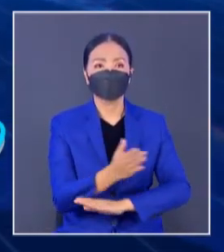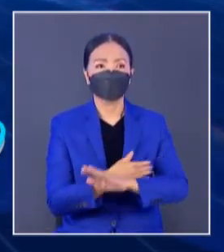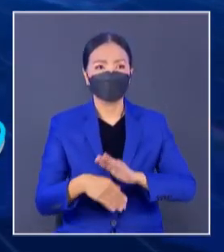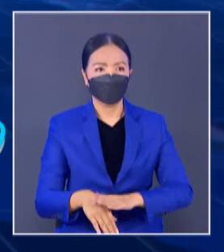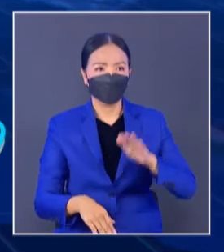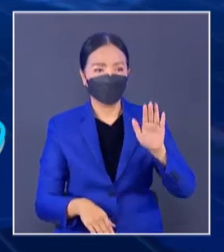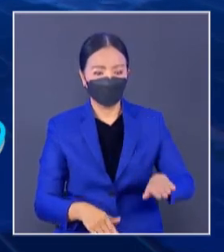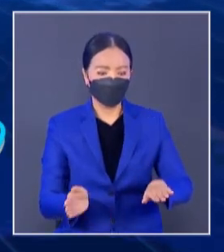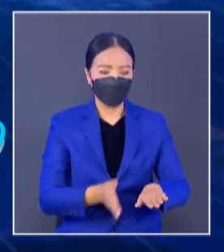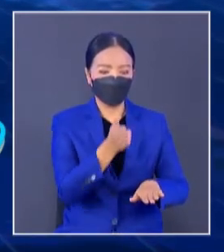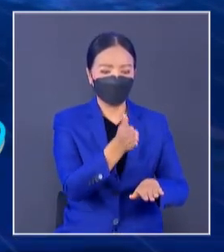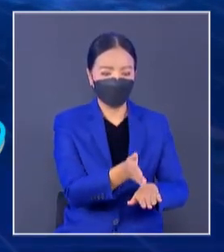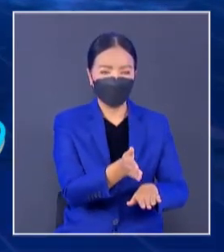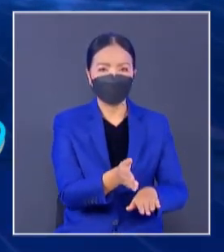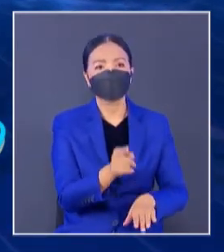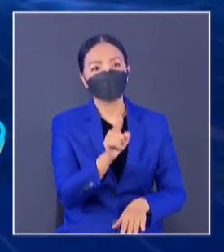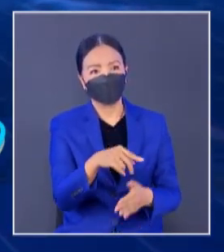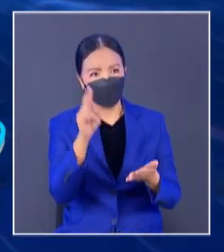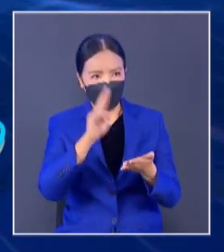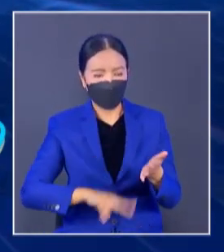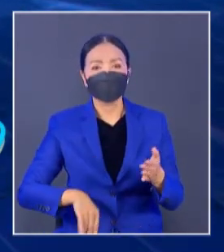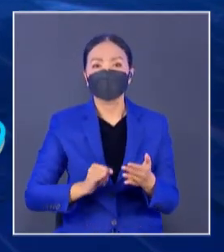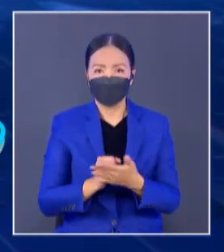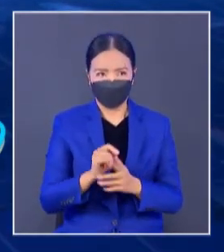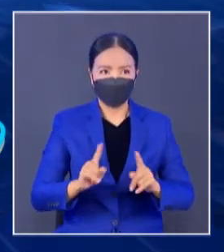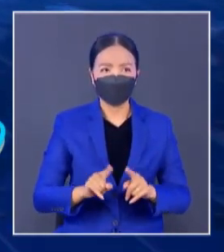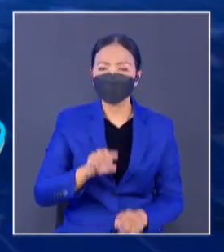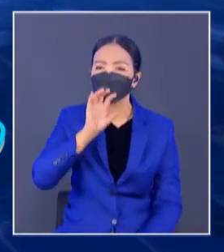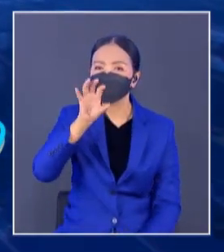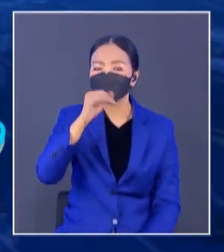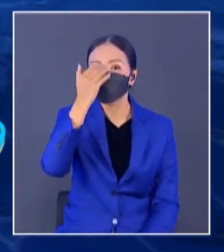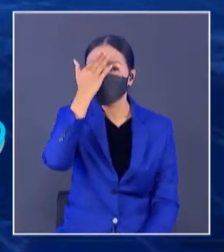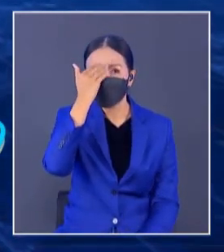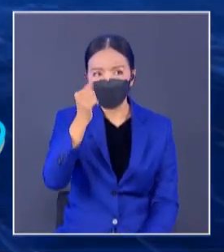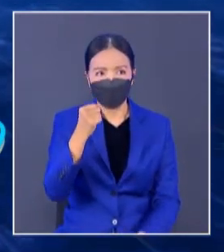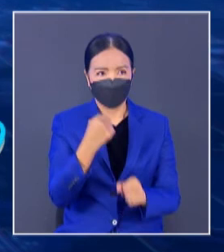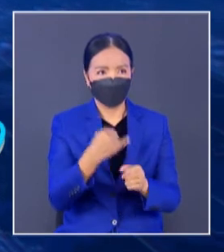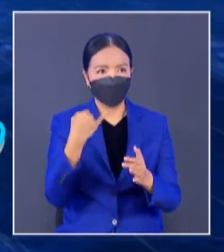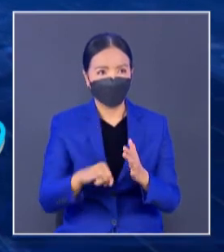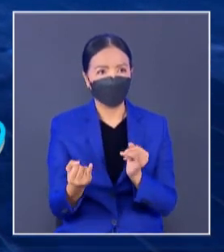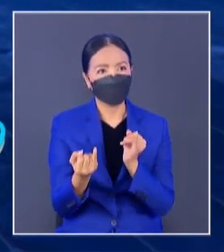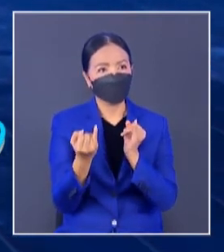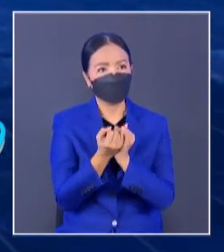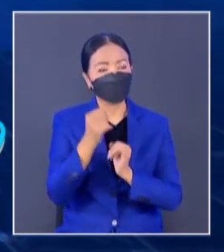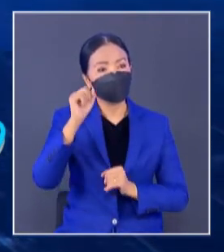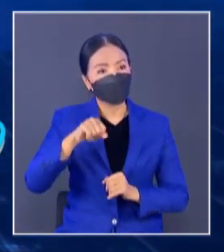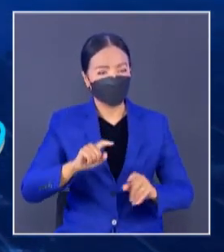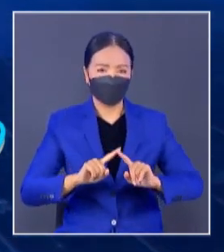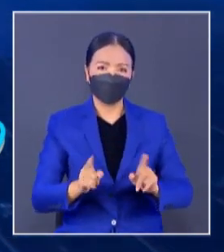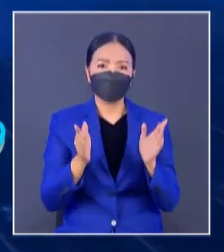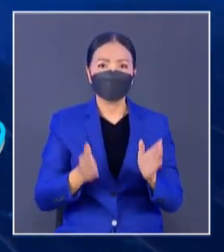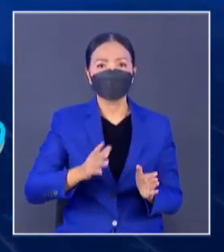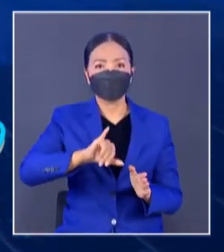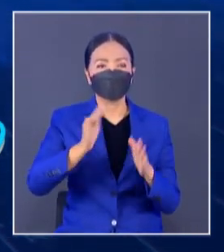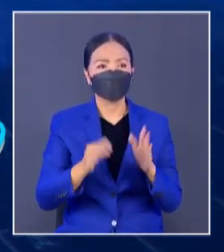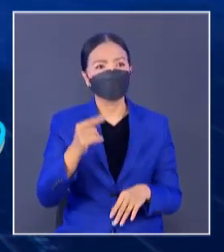มควรแล้วที่ถูกปรับพร้อมกันนี้ก็มองว่าที่โวยวายแบบนี้เนี่ยเพราะว่าทำผิดจนเคยตัวหรือเปล่าแต่ก็มีบางส่วนที่บอ